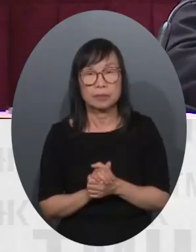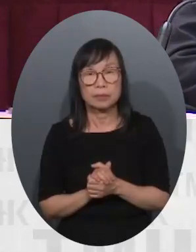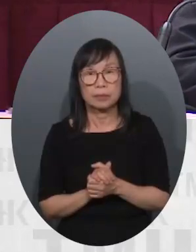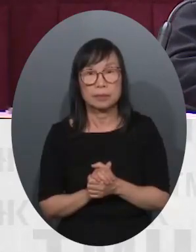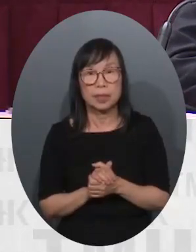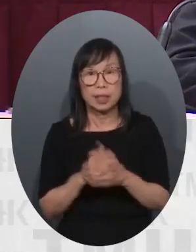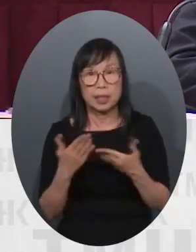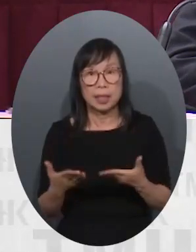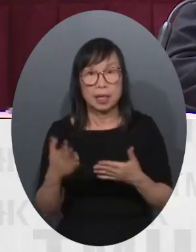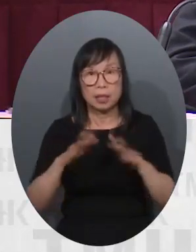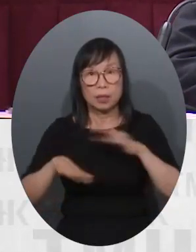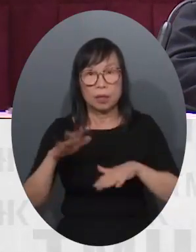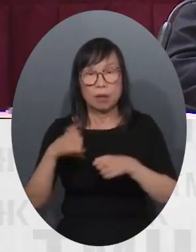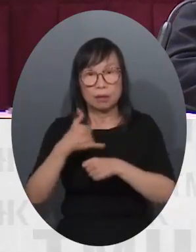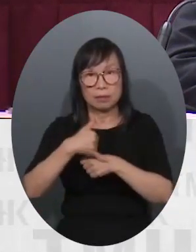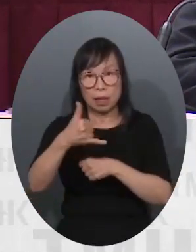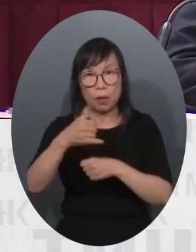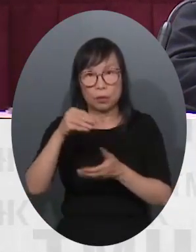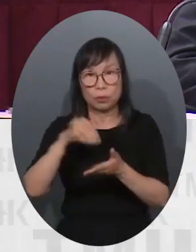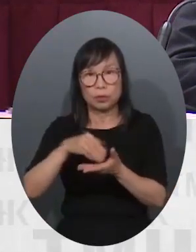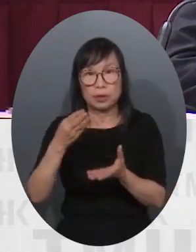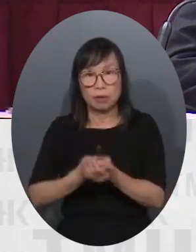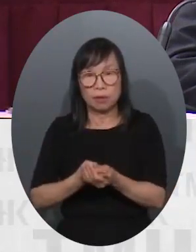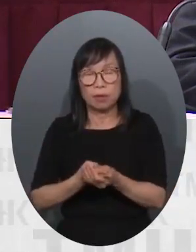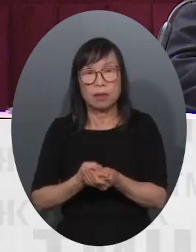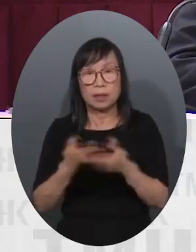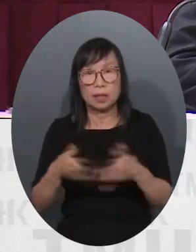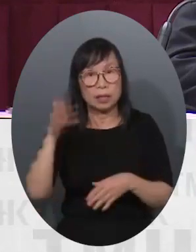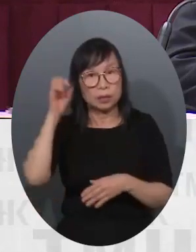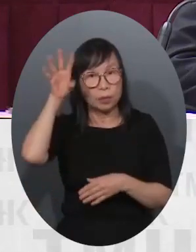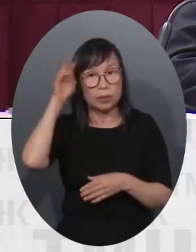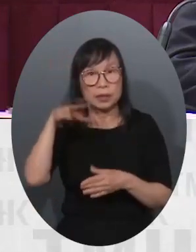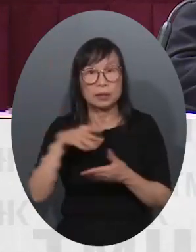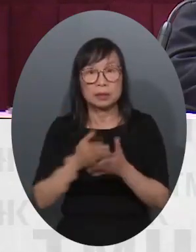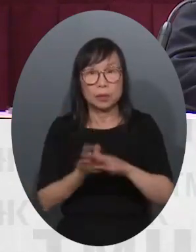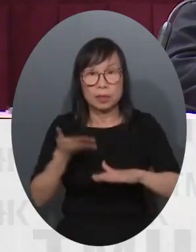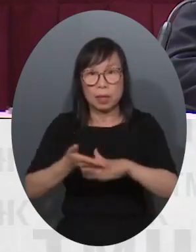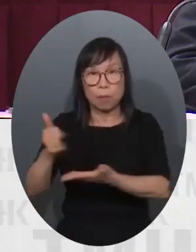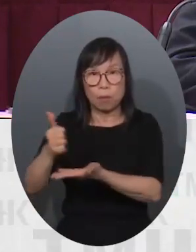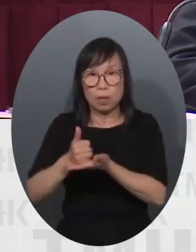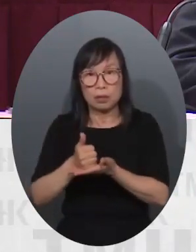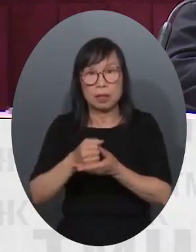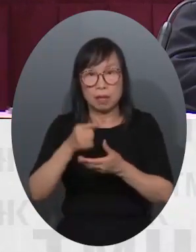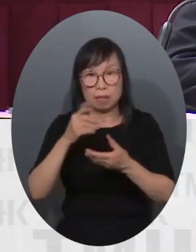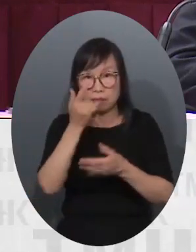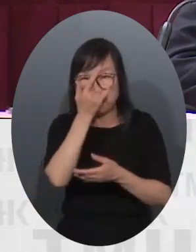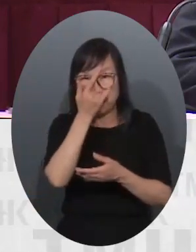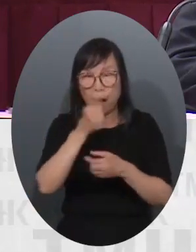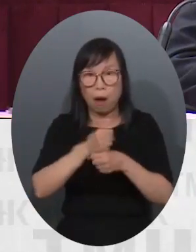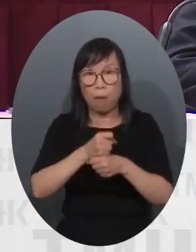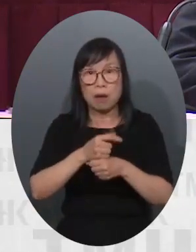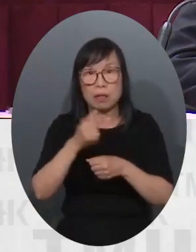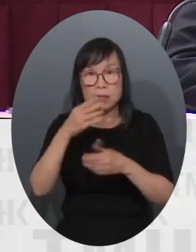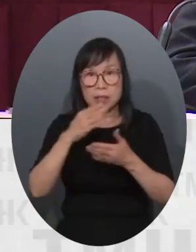我們現在處理第6(c) 決議案，我正式動議重新委任畢馬威會計師事務